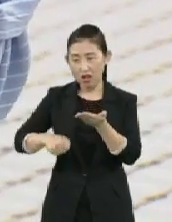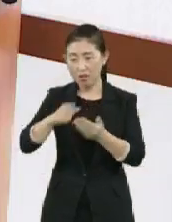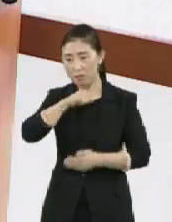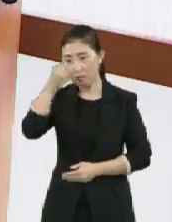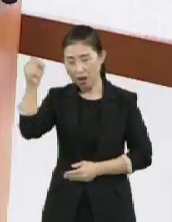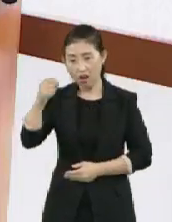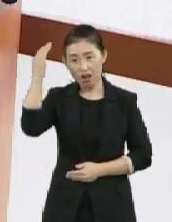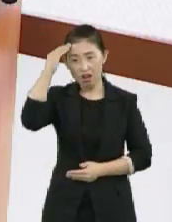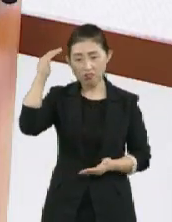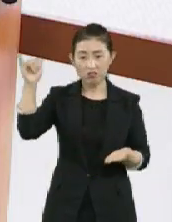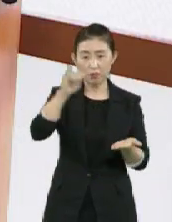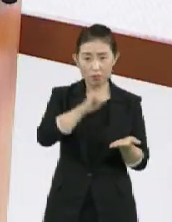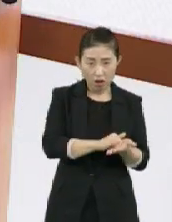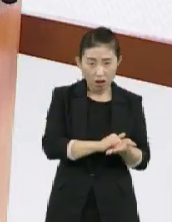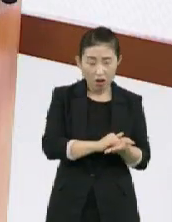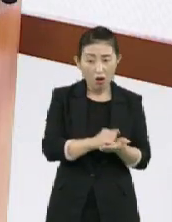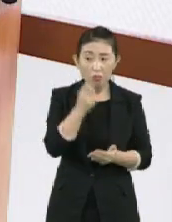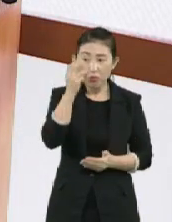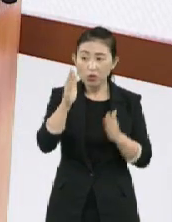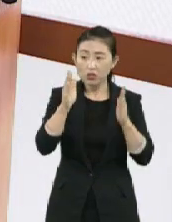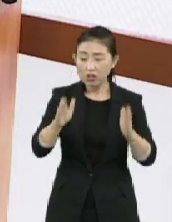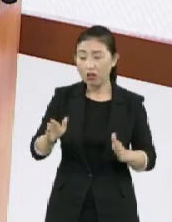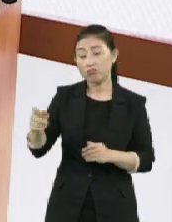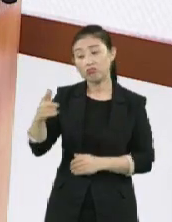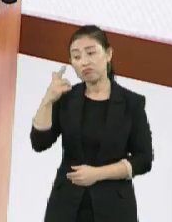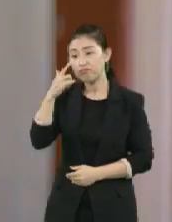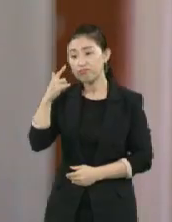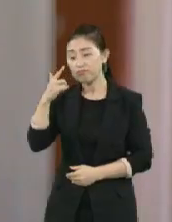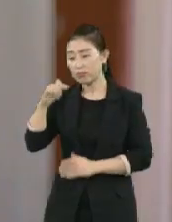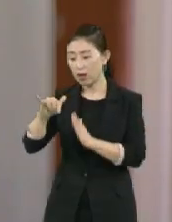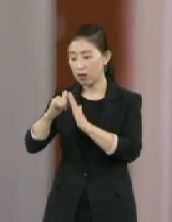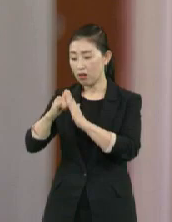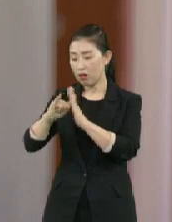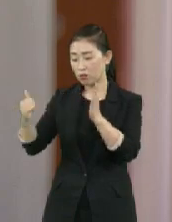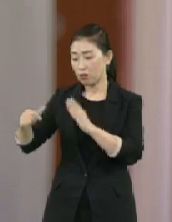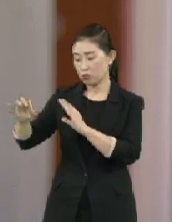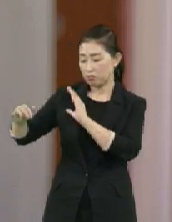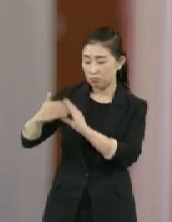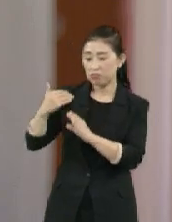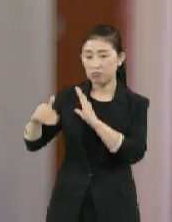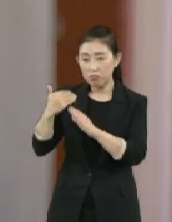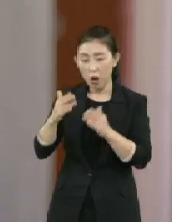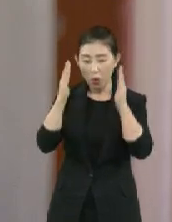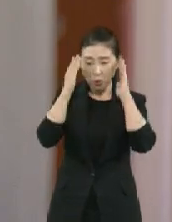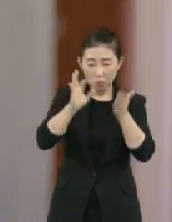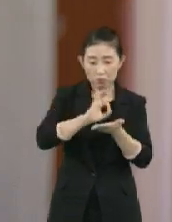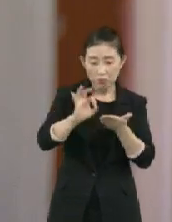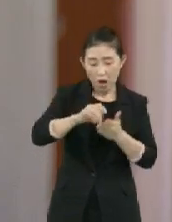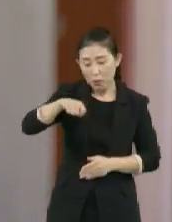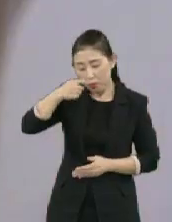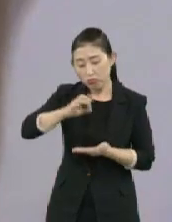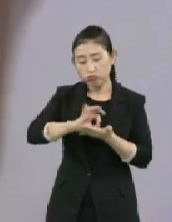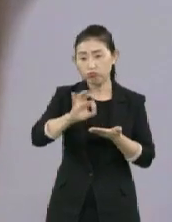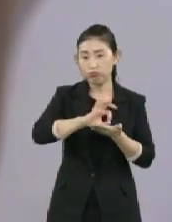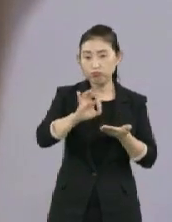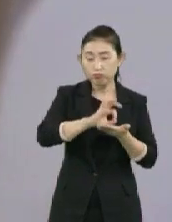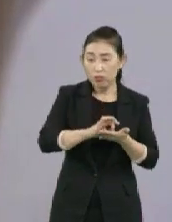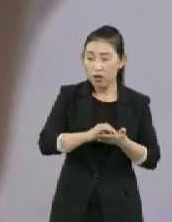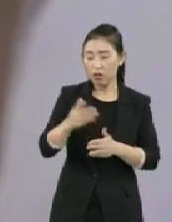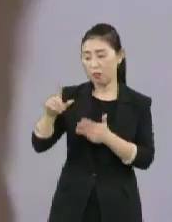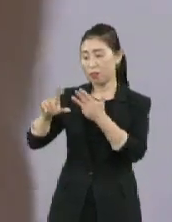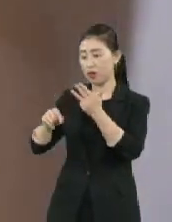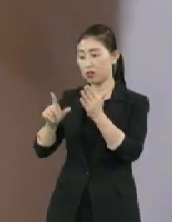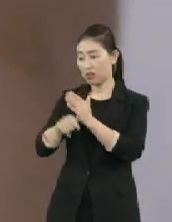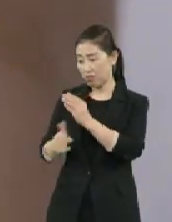들어왔습니다. 입국 후 몇 개월은 아프가니스탄에서 가족이 보내주는 돈으로 학비와 생활비를 충당했지만